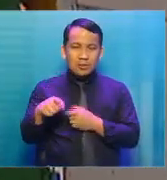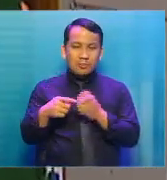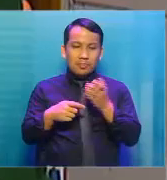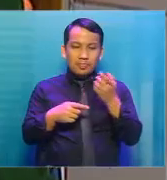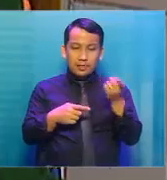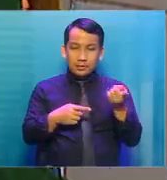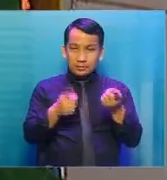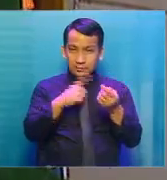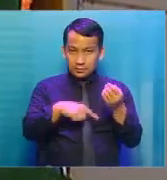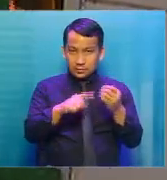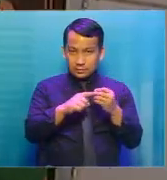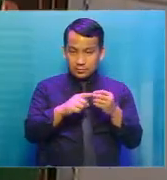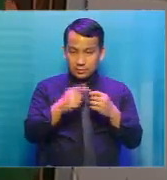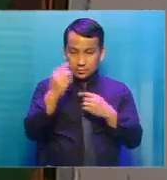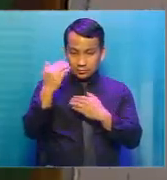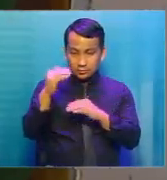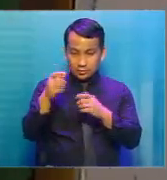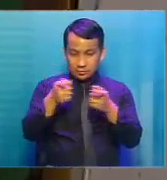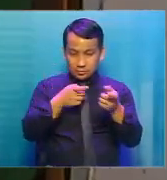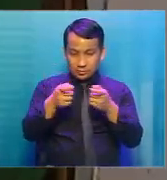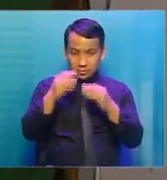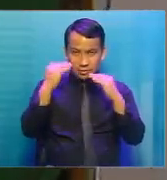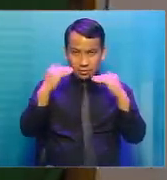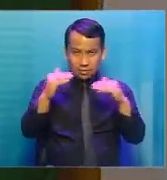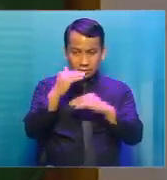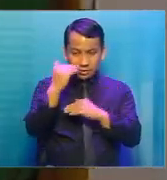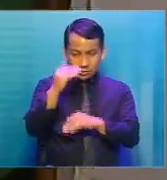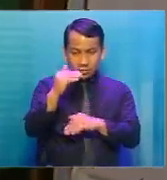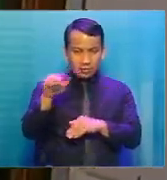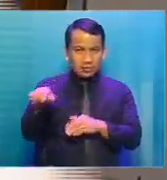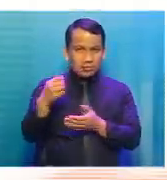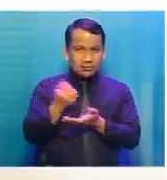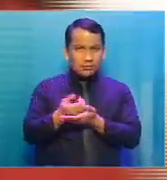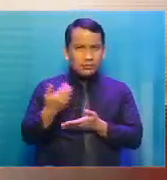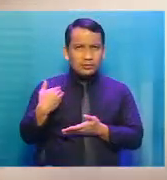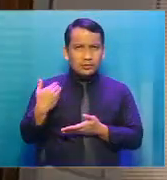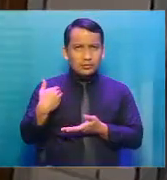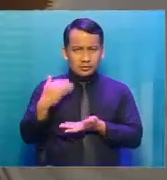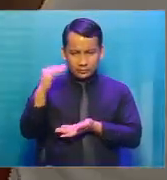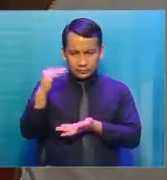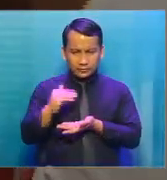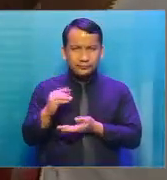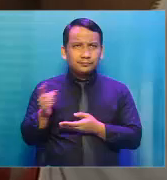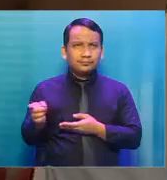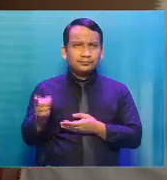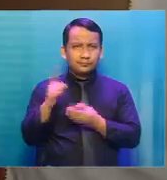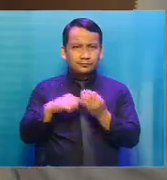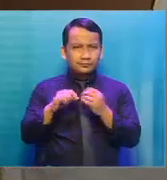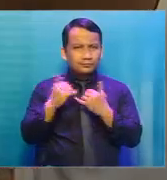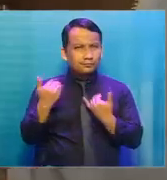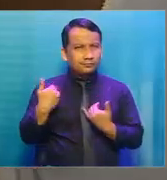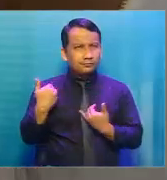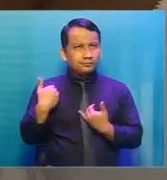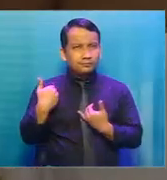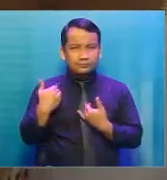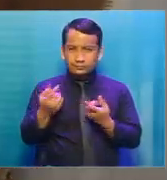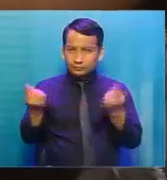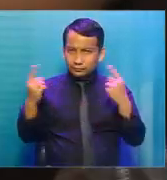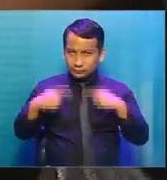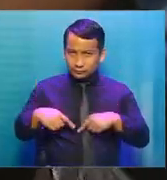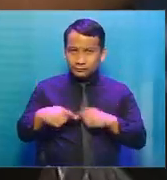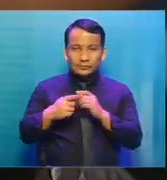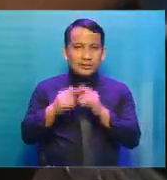cap sa farm gate price, ikokonsidera daw ang puhunan ng magbababoy para di sila malugi. Pero hanggat hindi pa ito